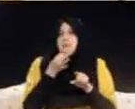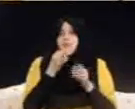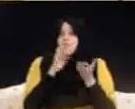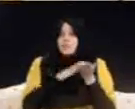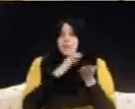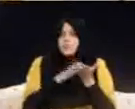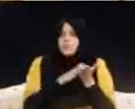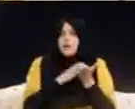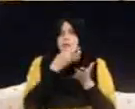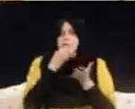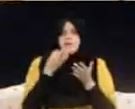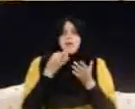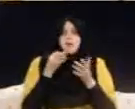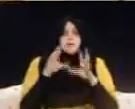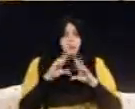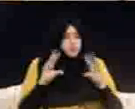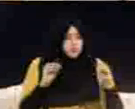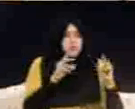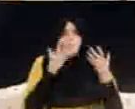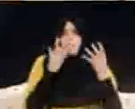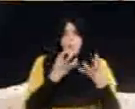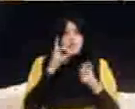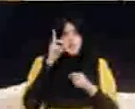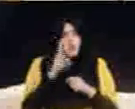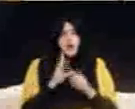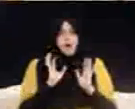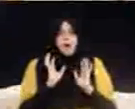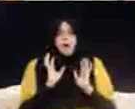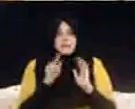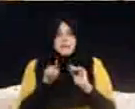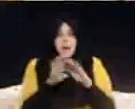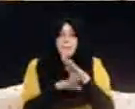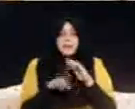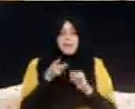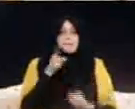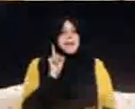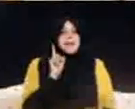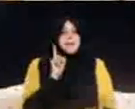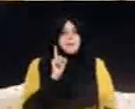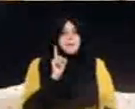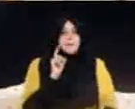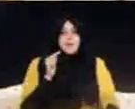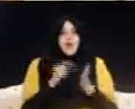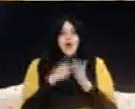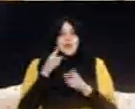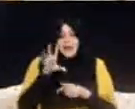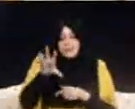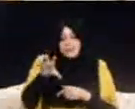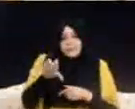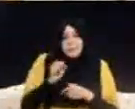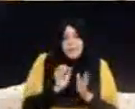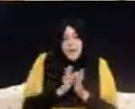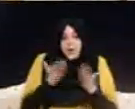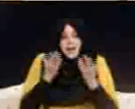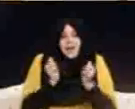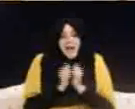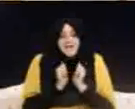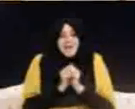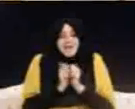للشك أن جميع الهيئات صحيحة ومشروعة، هذا هو الأصل. ولكن واحد كي يحكم المصحف يعني يتأدب